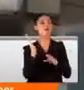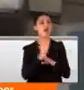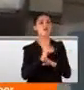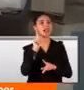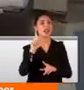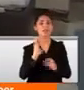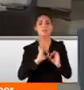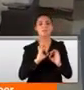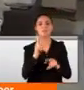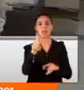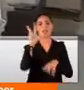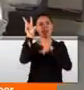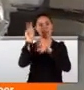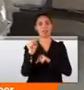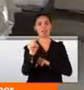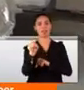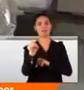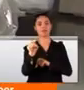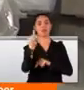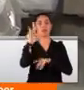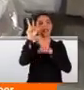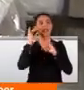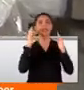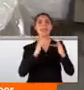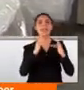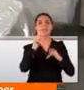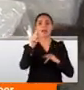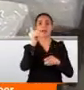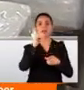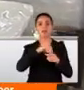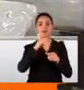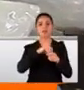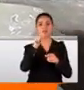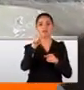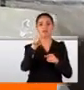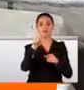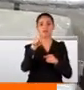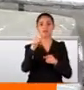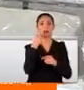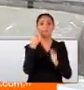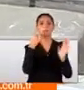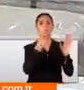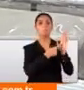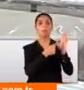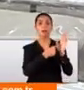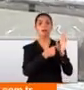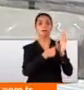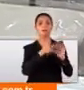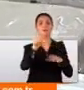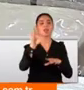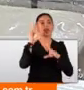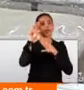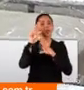bir diğer eşya ise elbette yataklar. İşte spotçularda bulunan bu şekilde bir yatağı göstereceğiz. Başlığı,